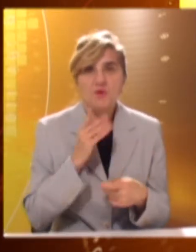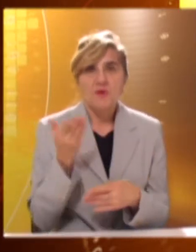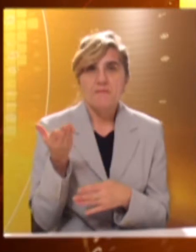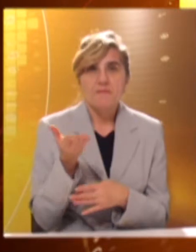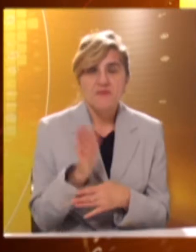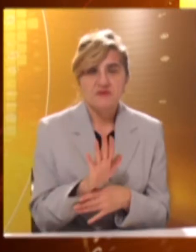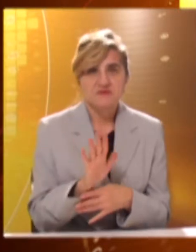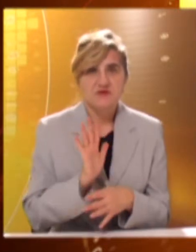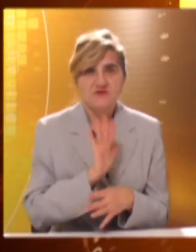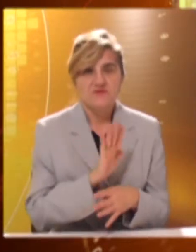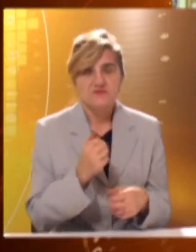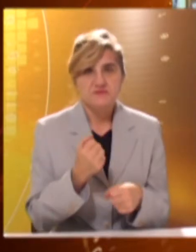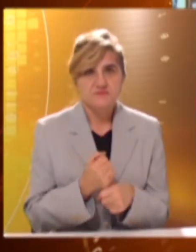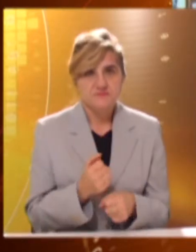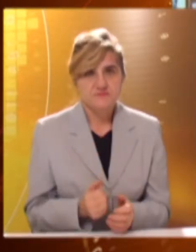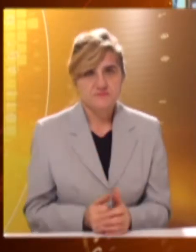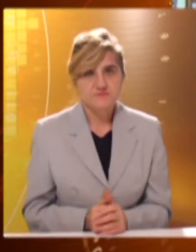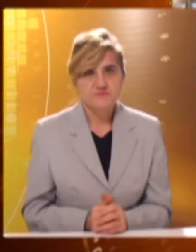svoju kulturu.